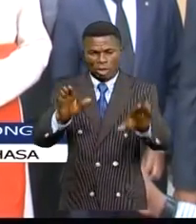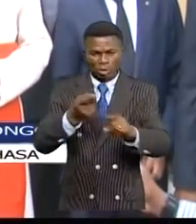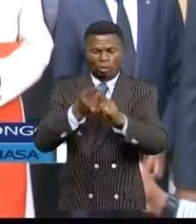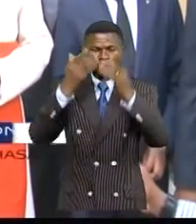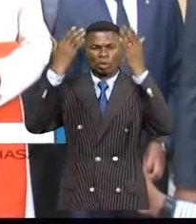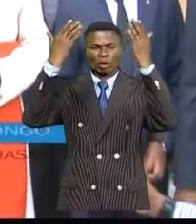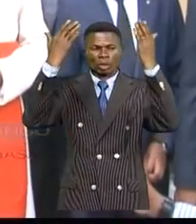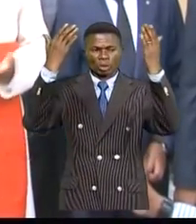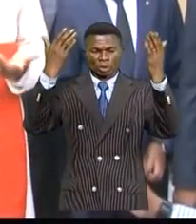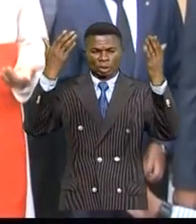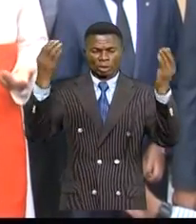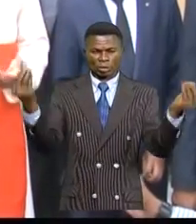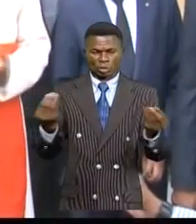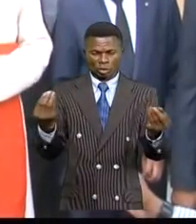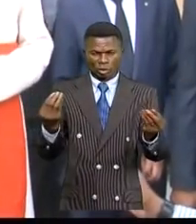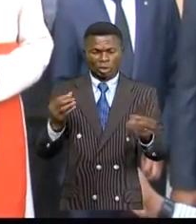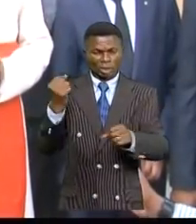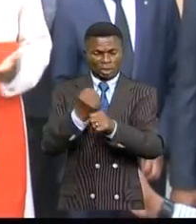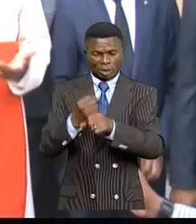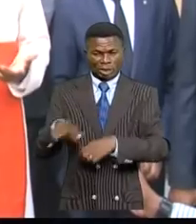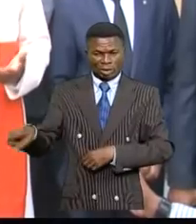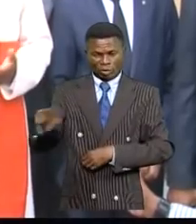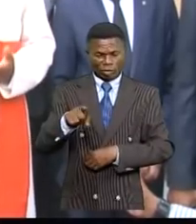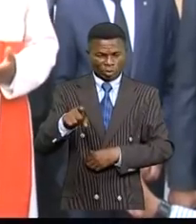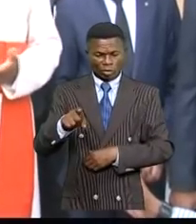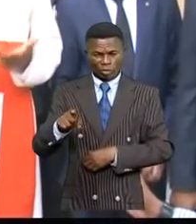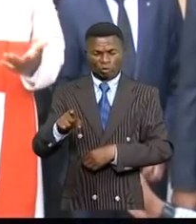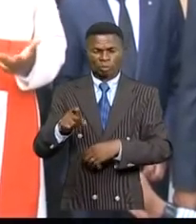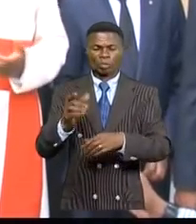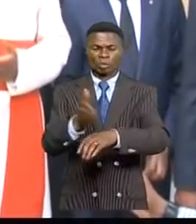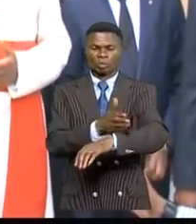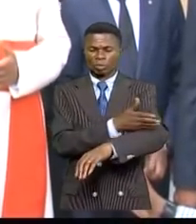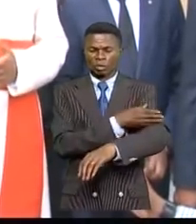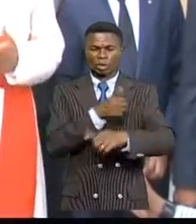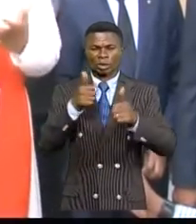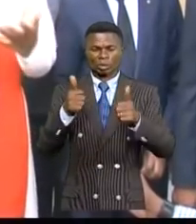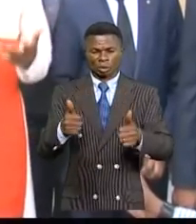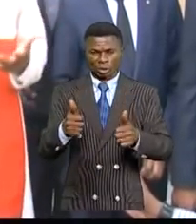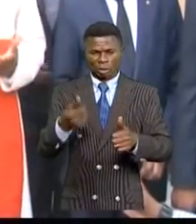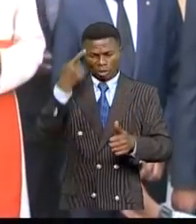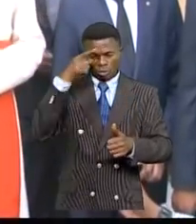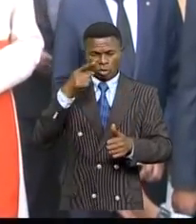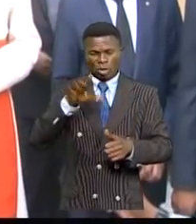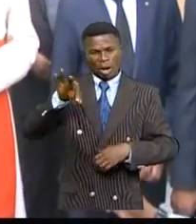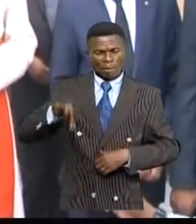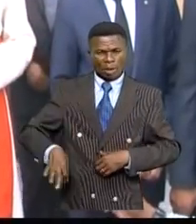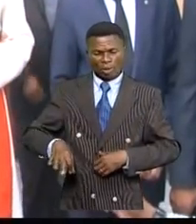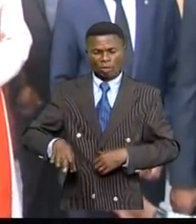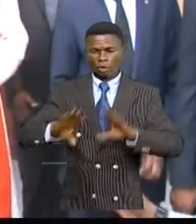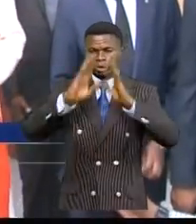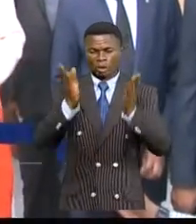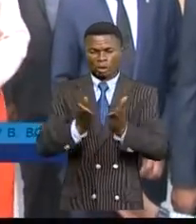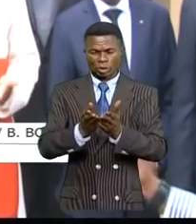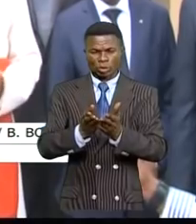Seigneur pour que leur travail puisse porter de fruits, de bons fruits, pour le grand bien de l'ensemble